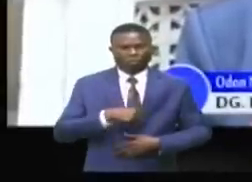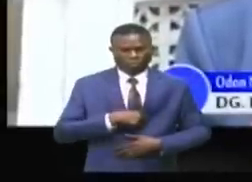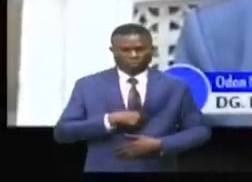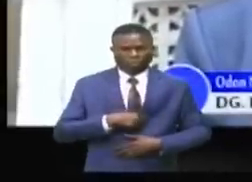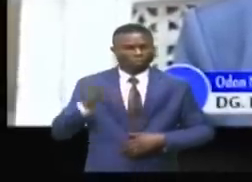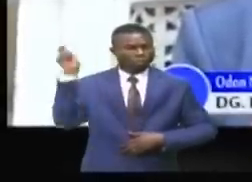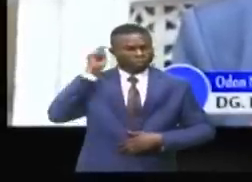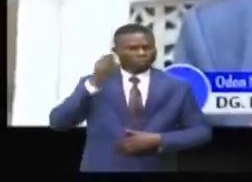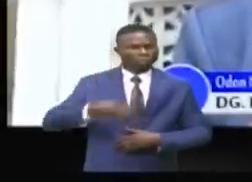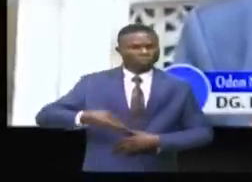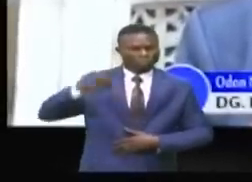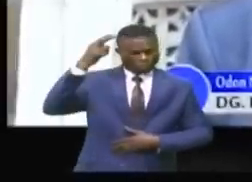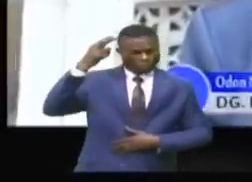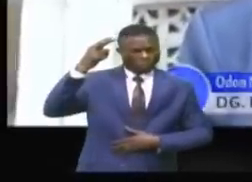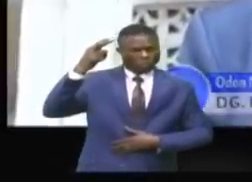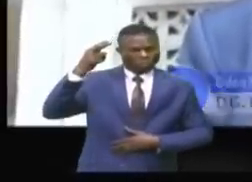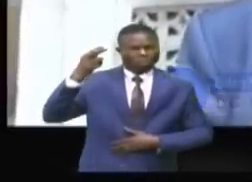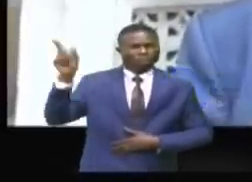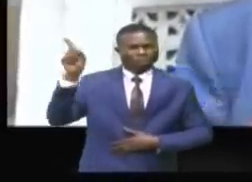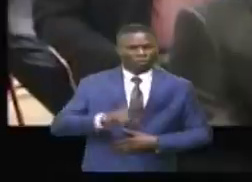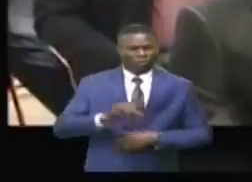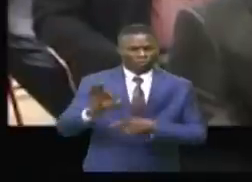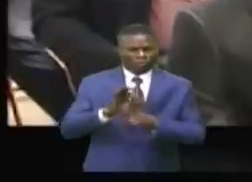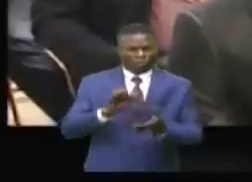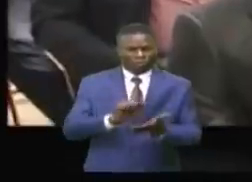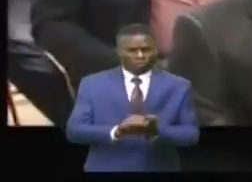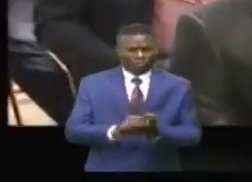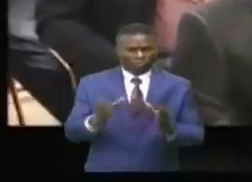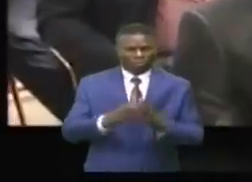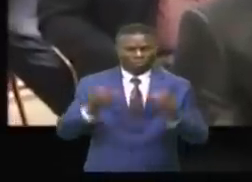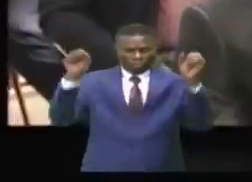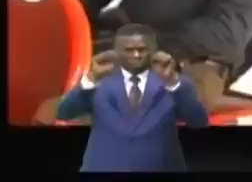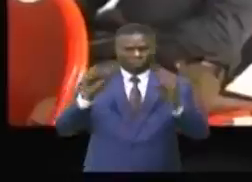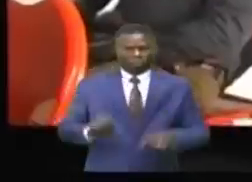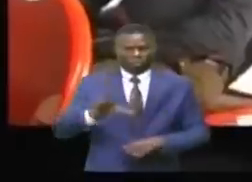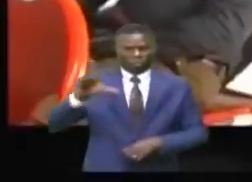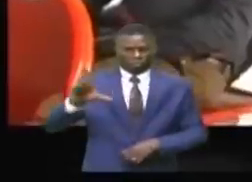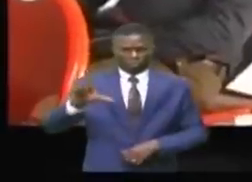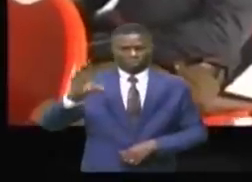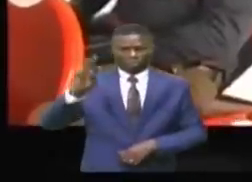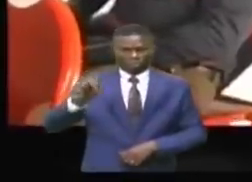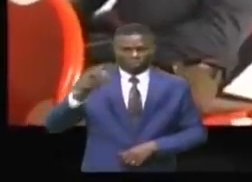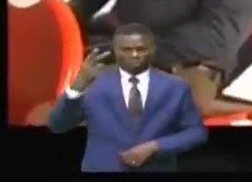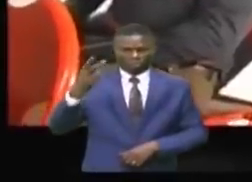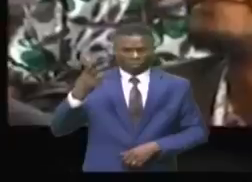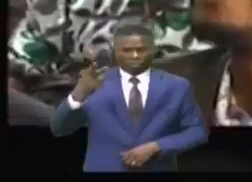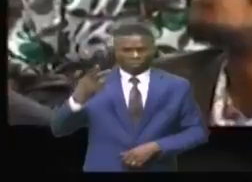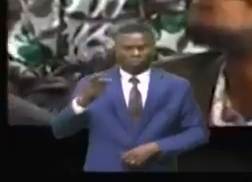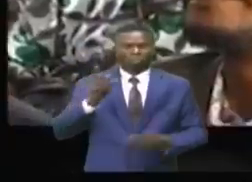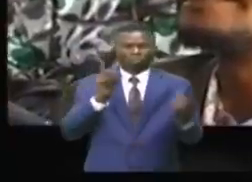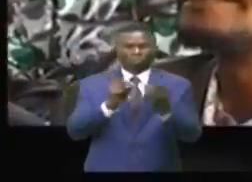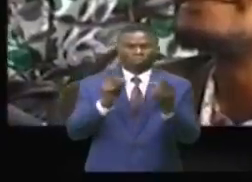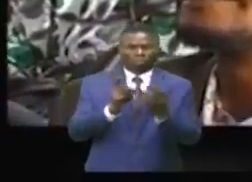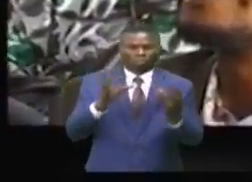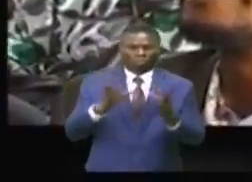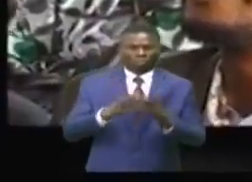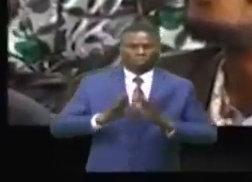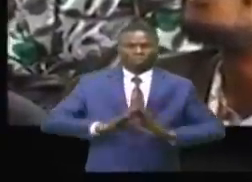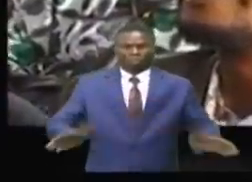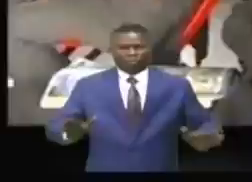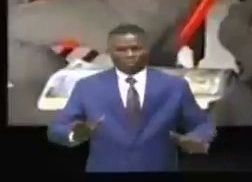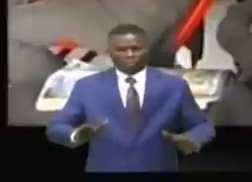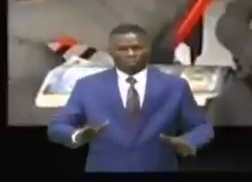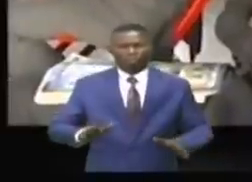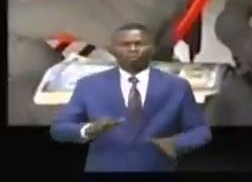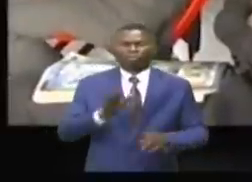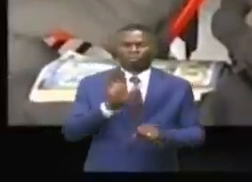tuteurs qui sont vraiment bien formés sur ça. Avec le système LMD, l'approche par compétences et le projet tutoré ont été des